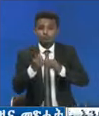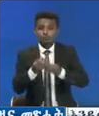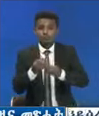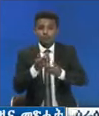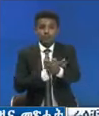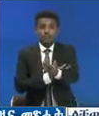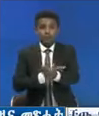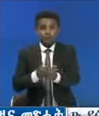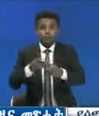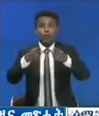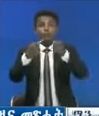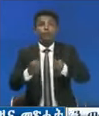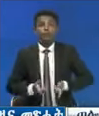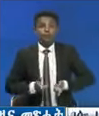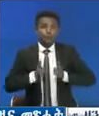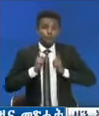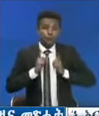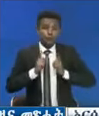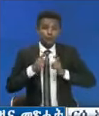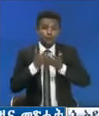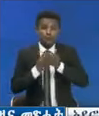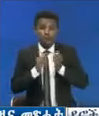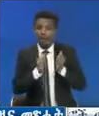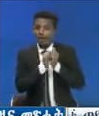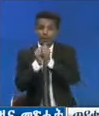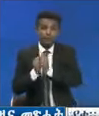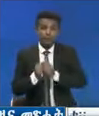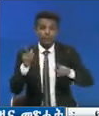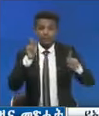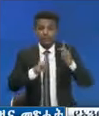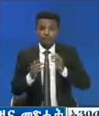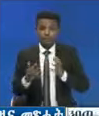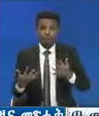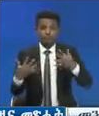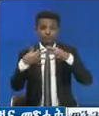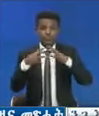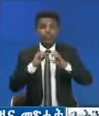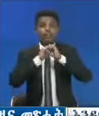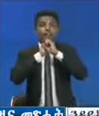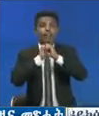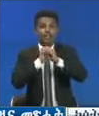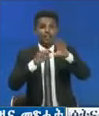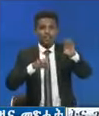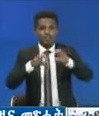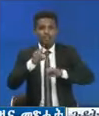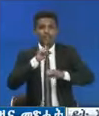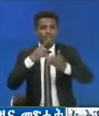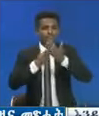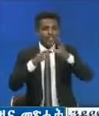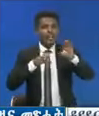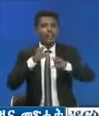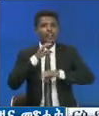ያለበት አካባቢ ይሄን ደሞ በጅምላ አብረን በዘመቻ ህብረሰው ሞብላይዝ በማድረግ እንድንከላከል ማድረግ ነው። እንዲህ ካላረግን